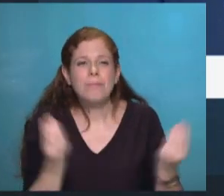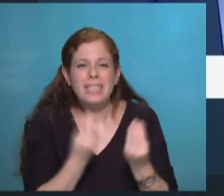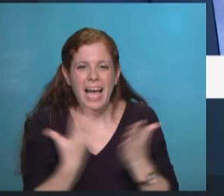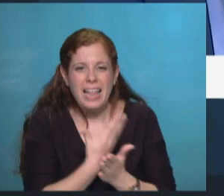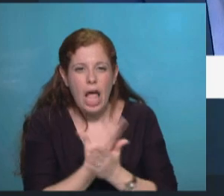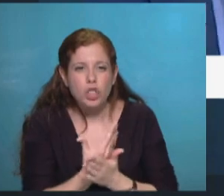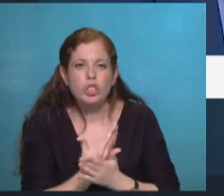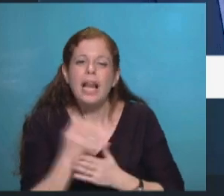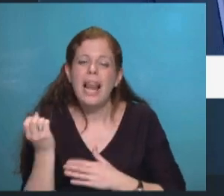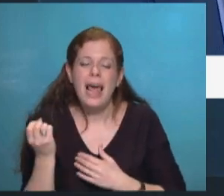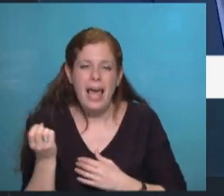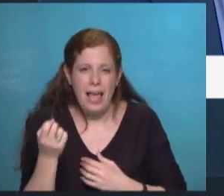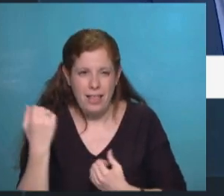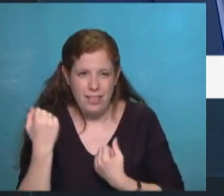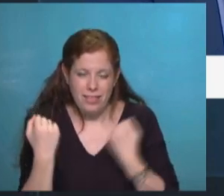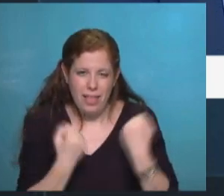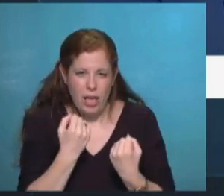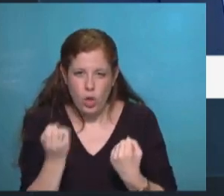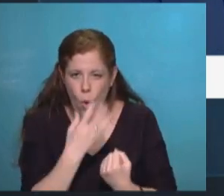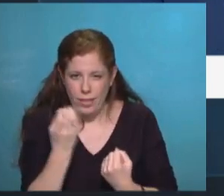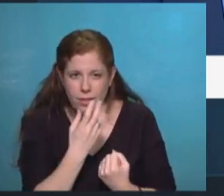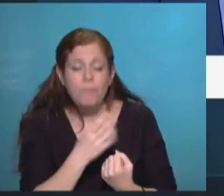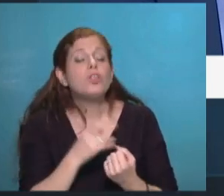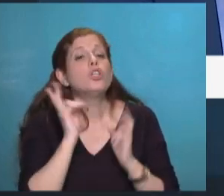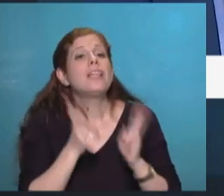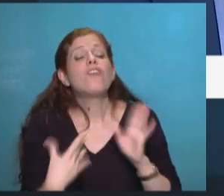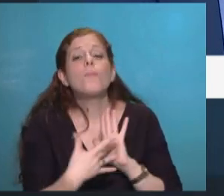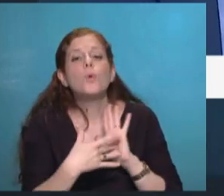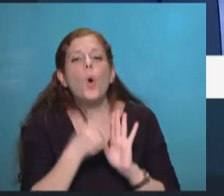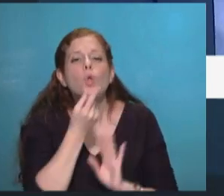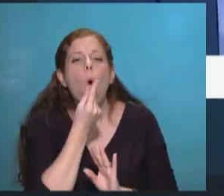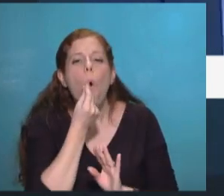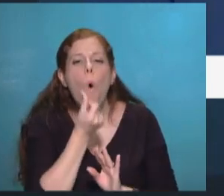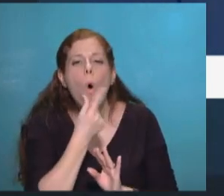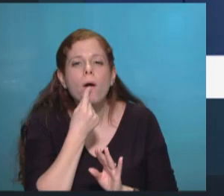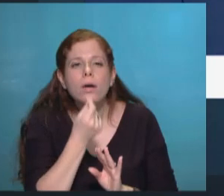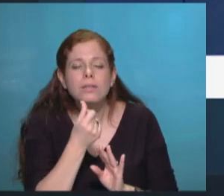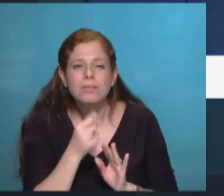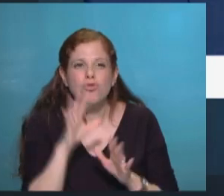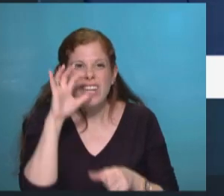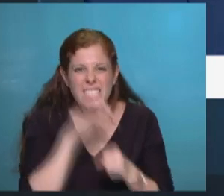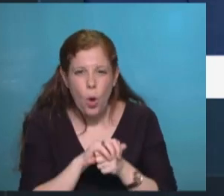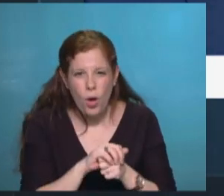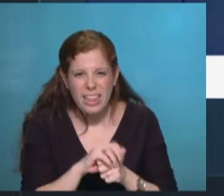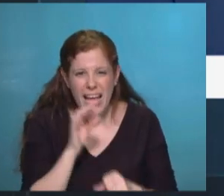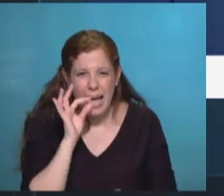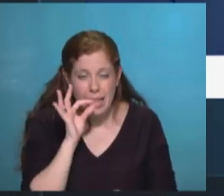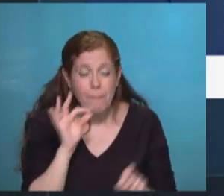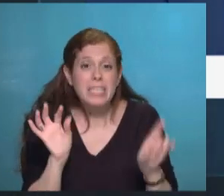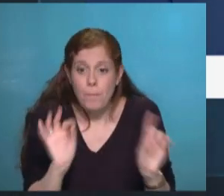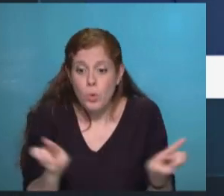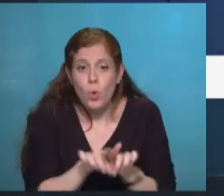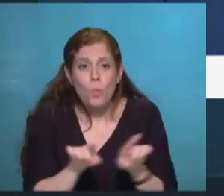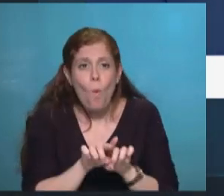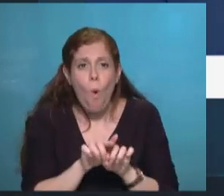התנועה שיאפשר בדיקות רוק לנהגים לזיהוי קנאביס, בדיוק כמו הינשופים לזיהוי אלכוהול. זה חדש,